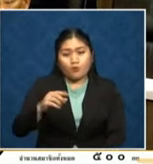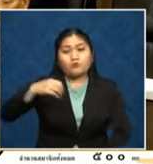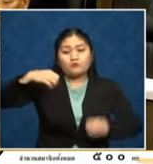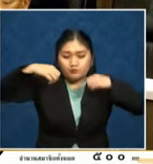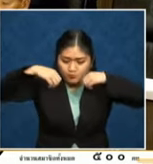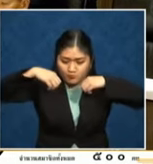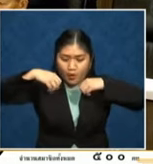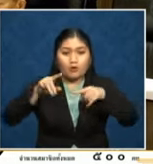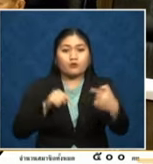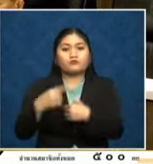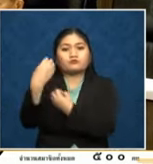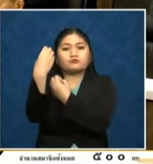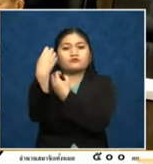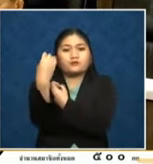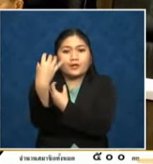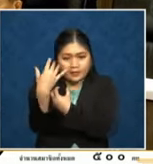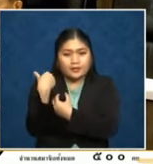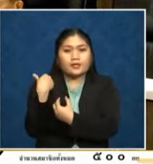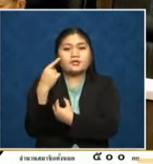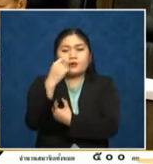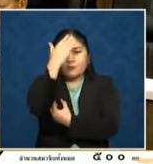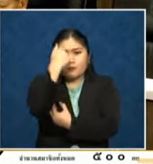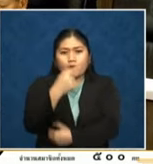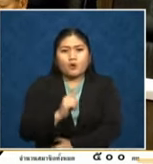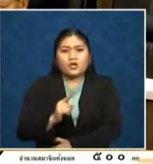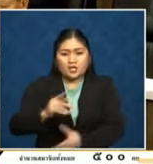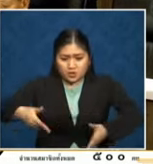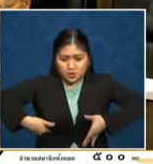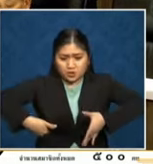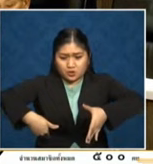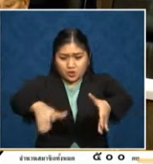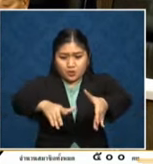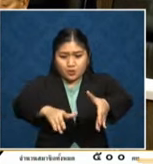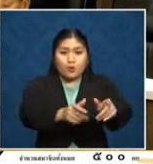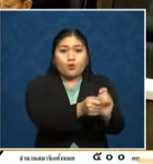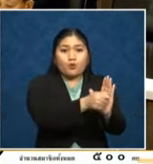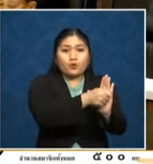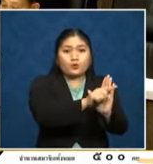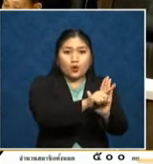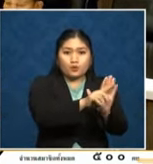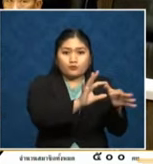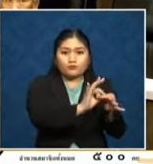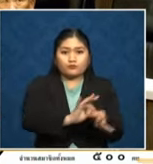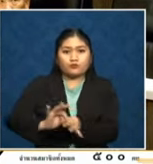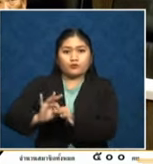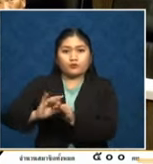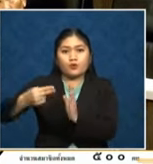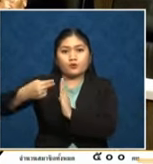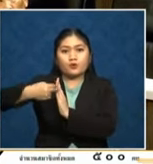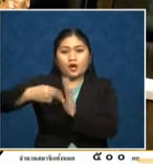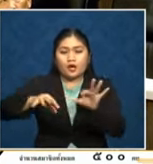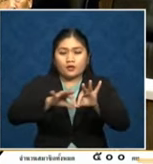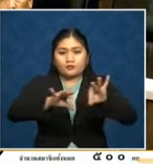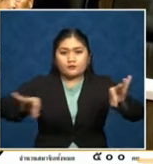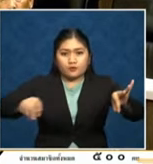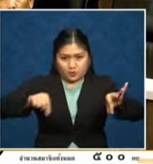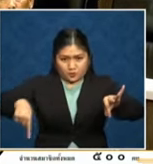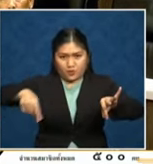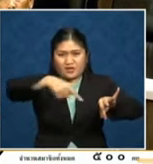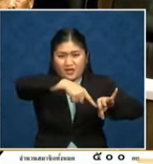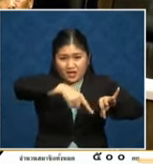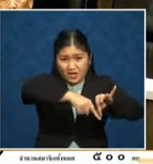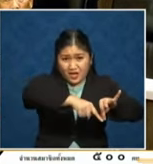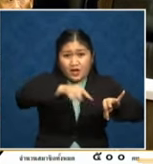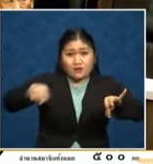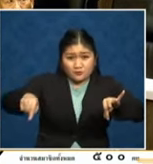ราจรนะครับเนื่องจากถนนมิตรภาพอุดรหนองคายเดินทางเข้ามายังอำเภอสะไ